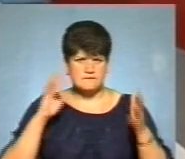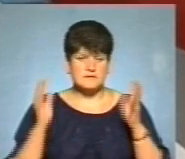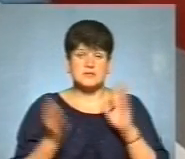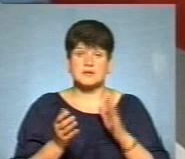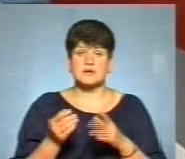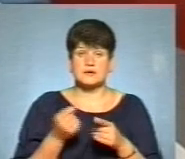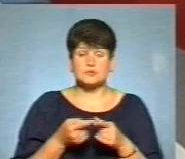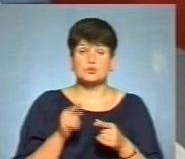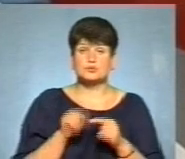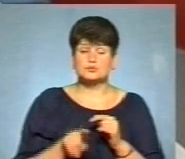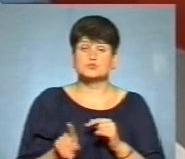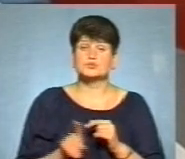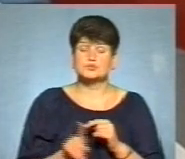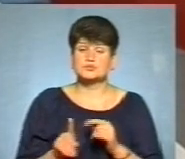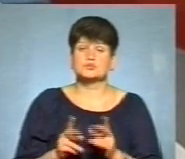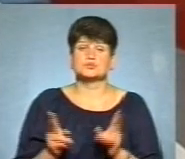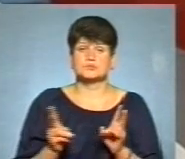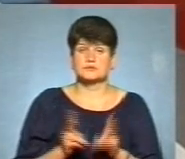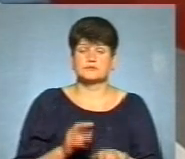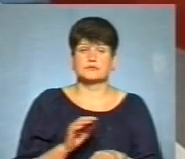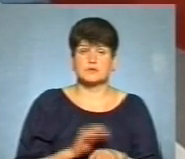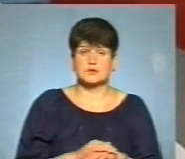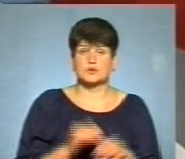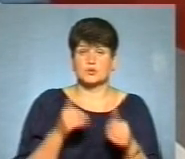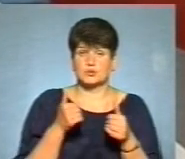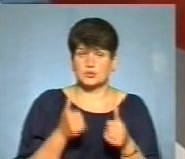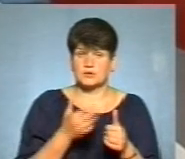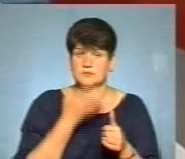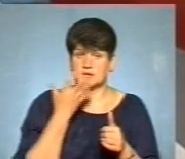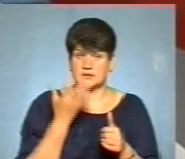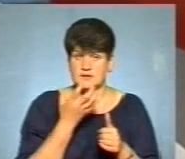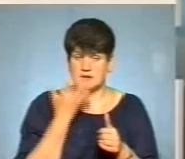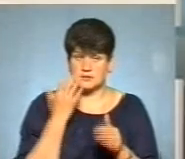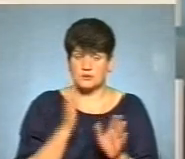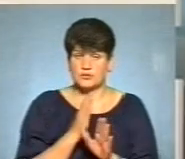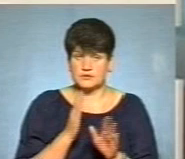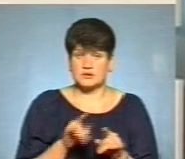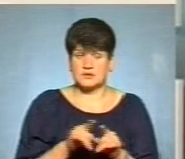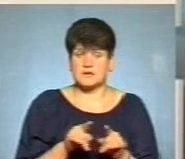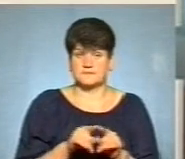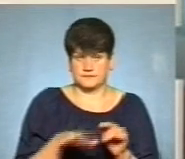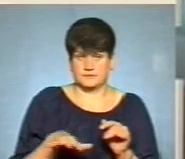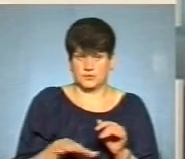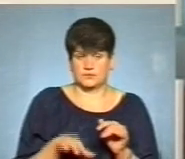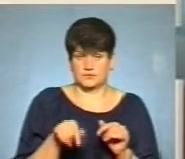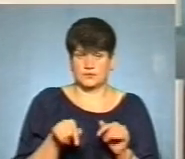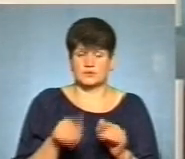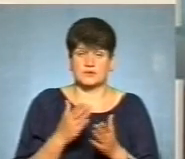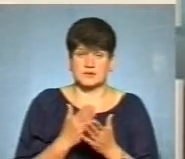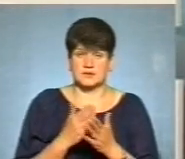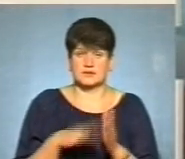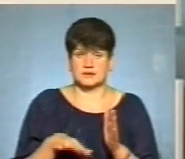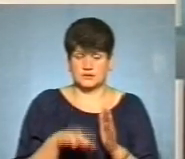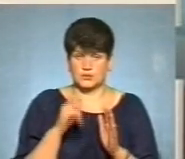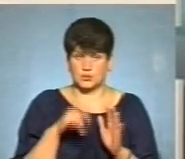тому що зустрічається фактично добре прогріте повітря, таке континентальне повітря, яке знаходиться на